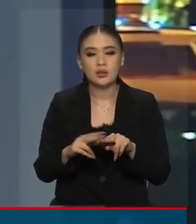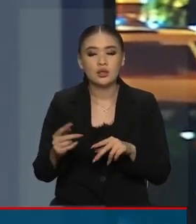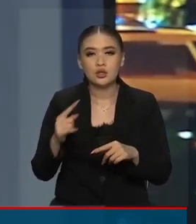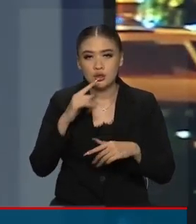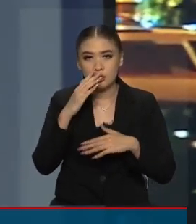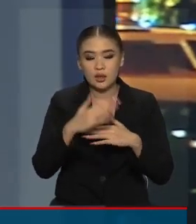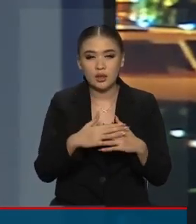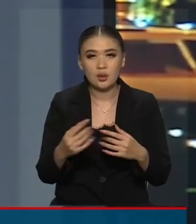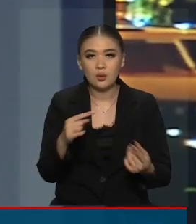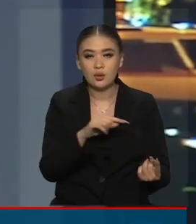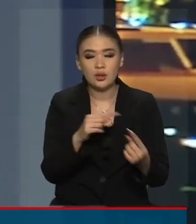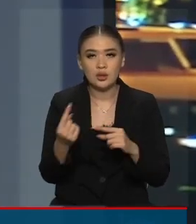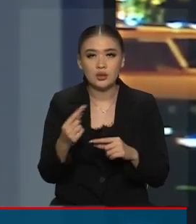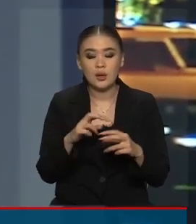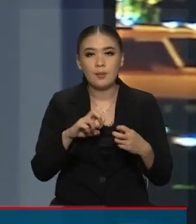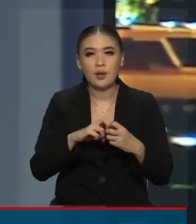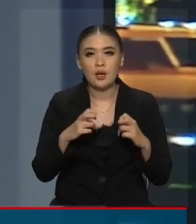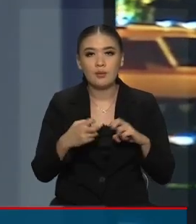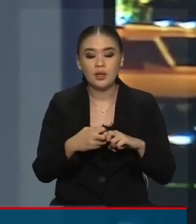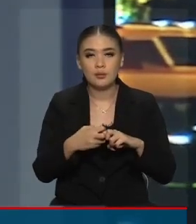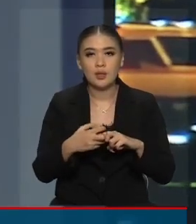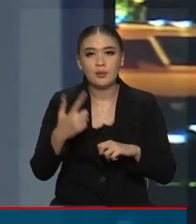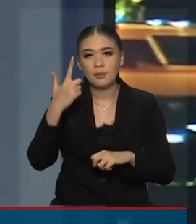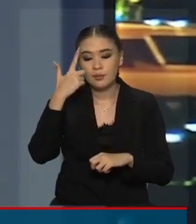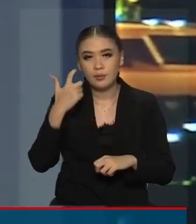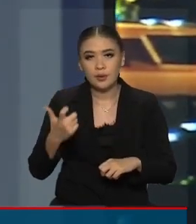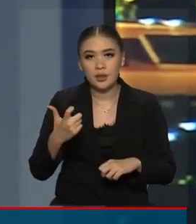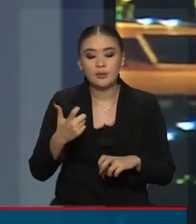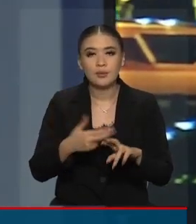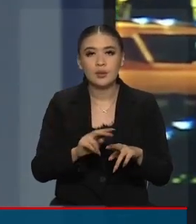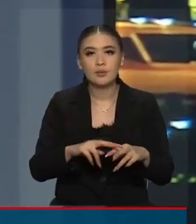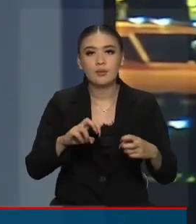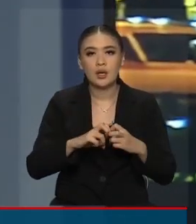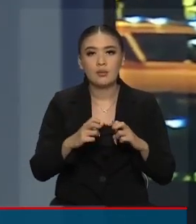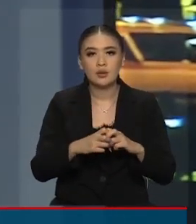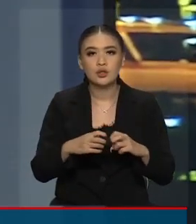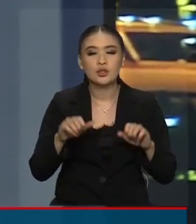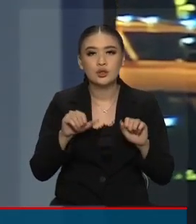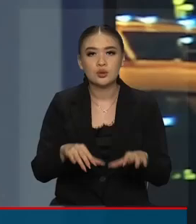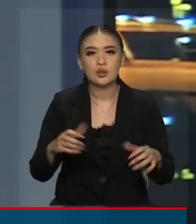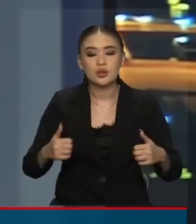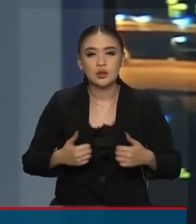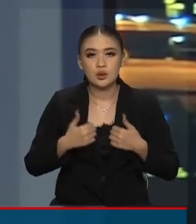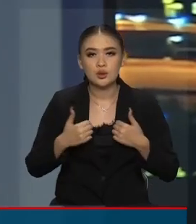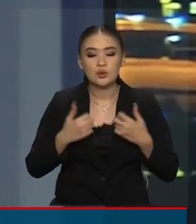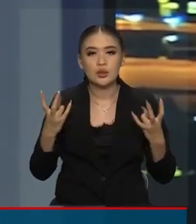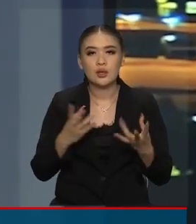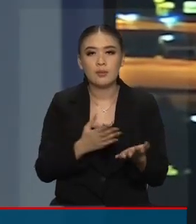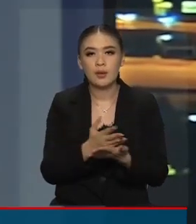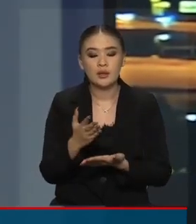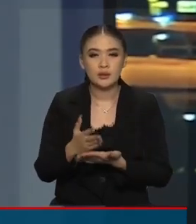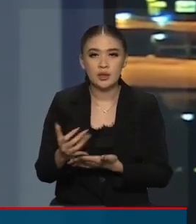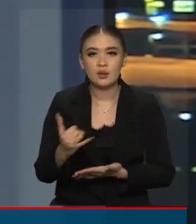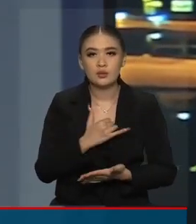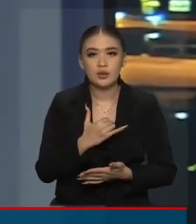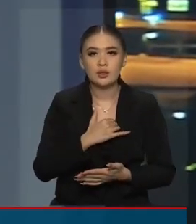болып, олардың проблемаларын біліп, және де сол проблеманы шешуге тырысуымыз керек. Осы бағытта біз енді